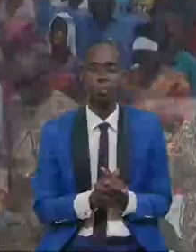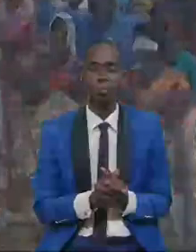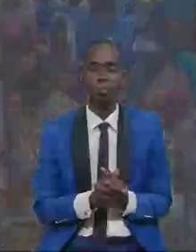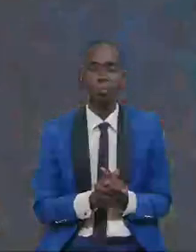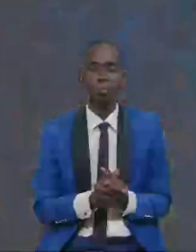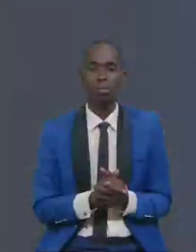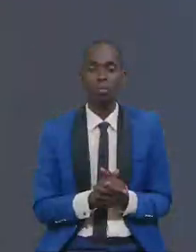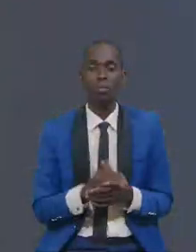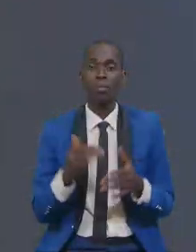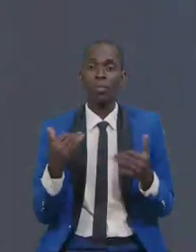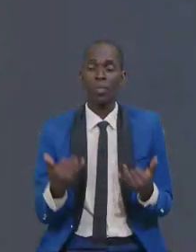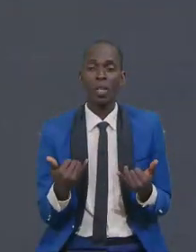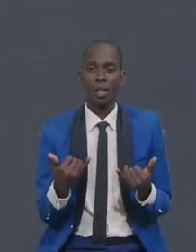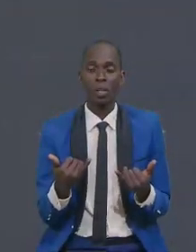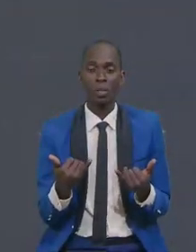Maintenant,